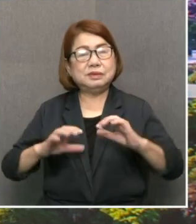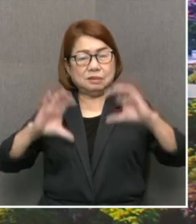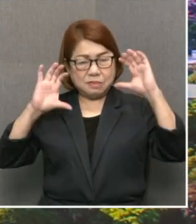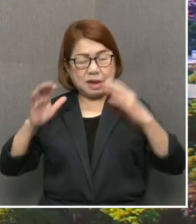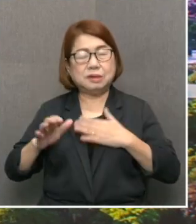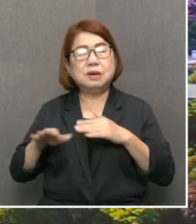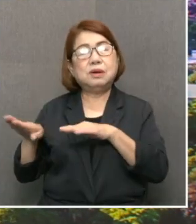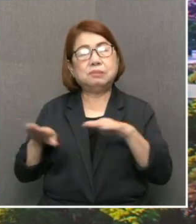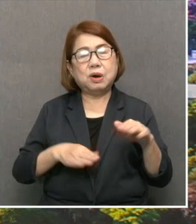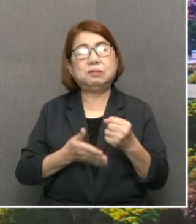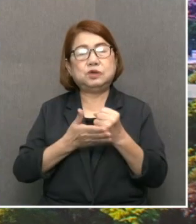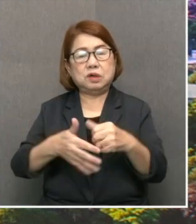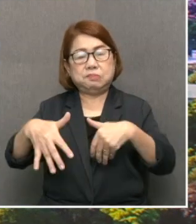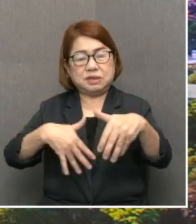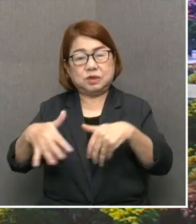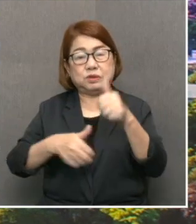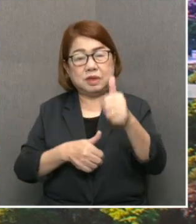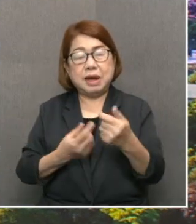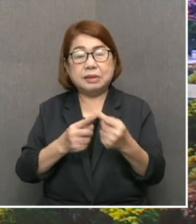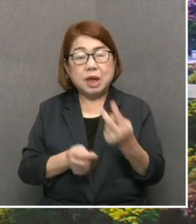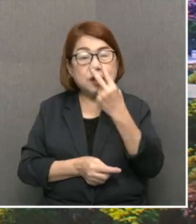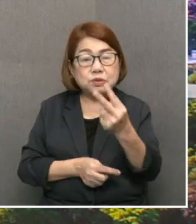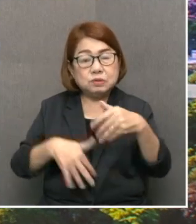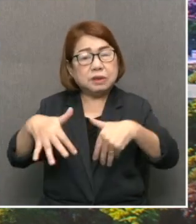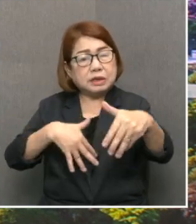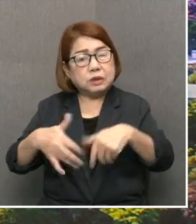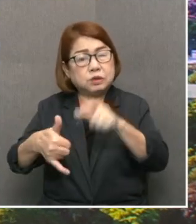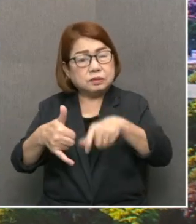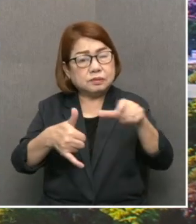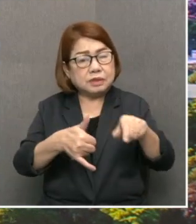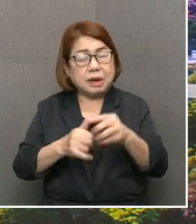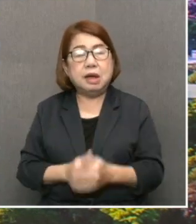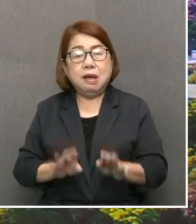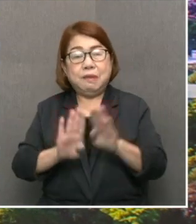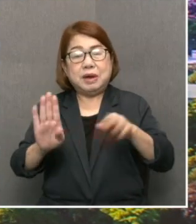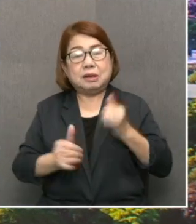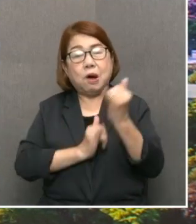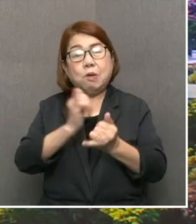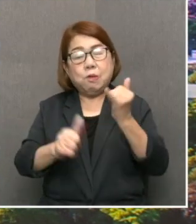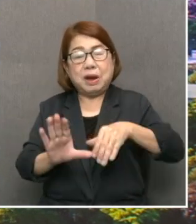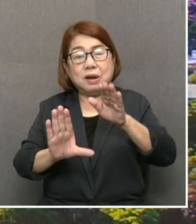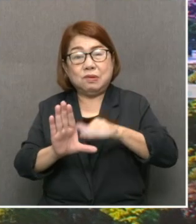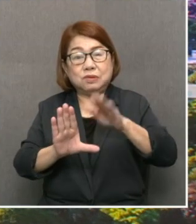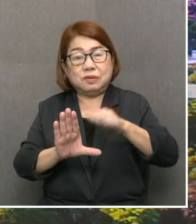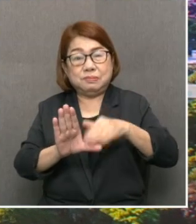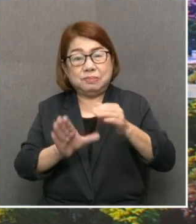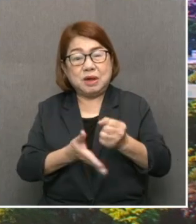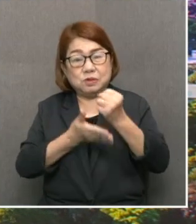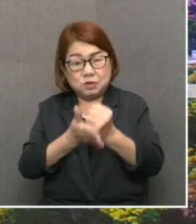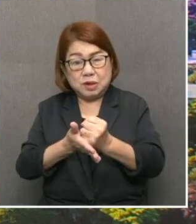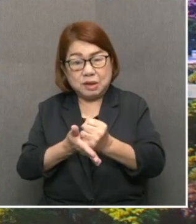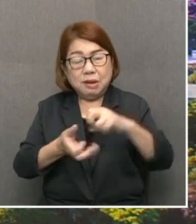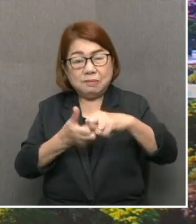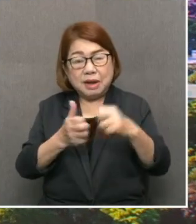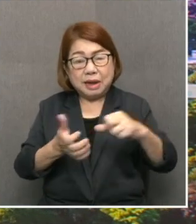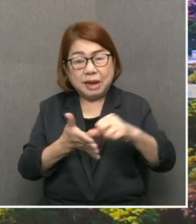แล้วที่จะช่วยเหลือประชาชนมาดูในฝั่งของประชาชนบ้างนะครับคือได้มีการเปิดให้ลงทะเบียนเข้ารับความช่วยเหลือในการแก้ไขปัญหานี้นอกระบบมาตั้งแต่